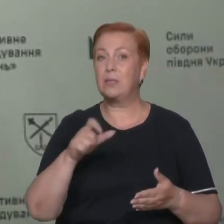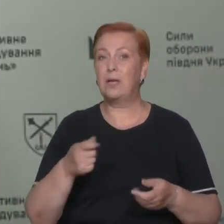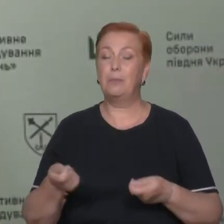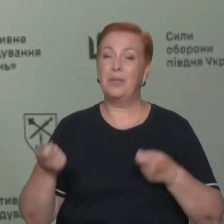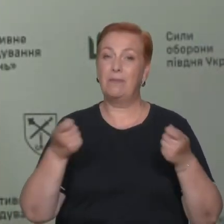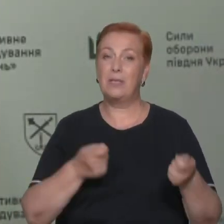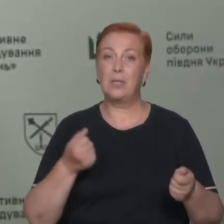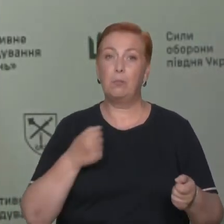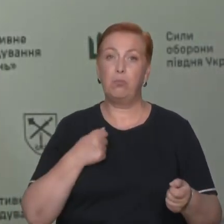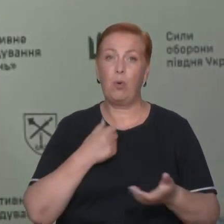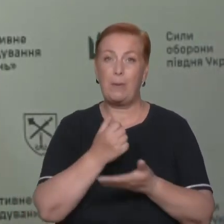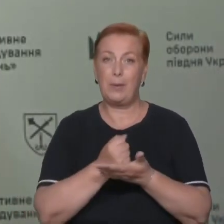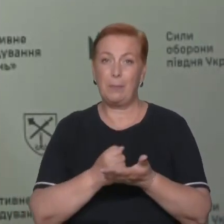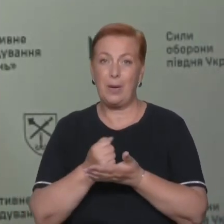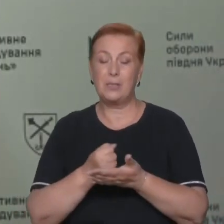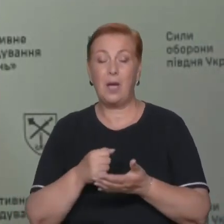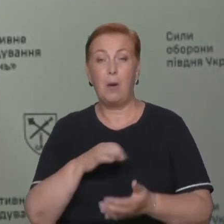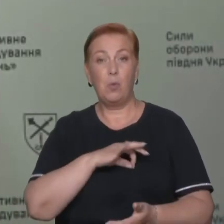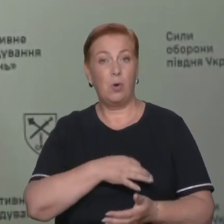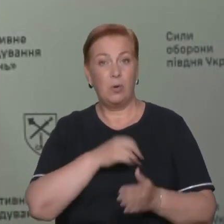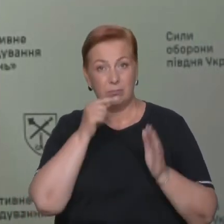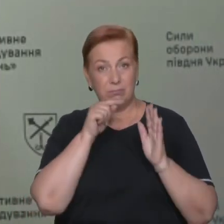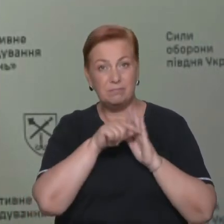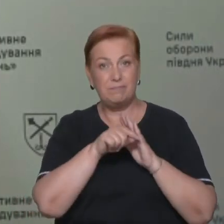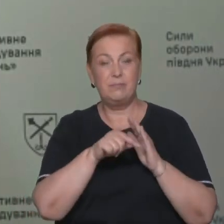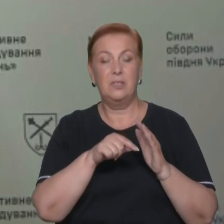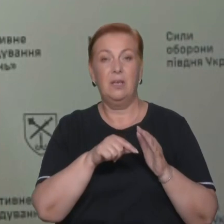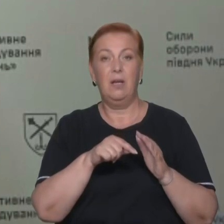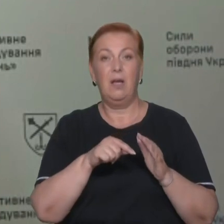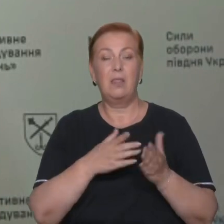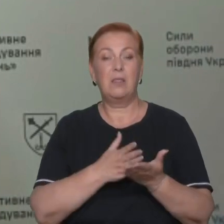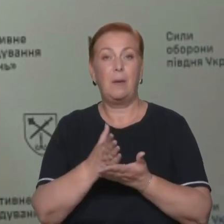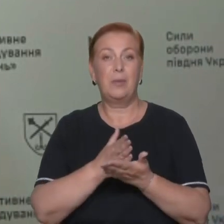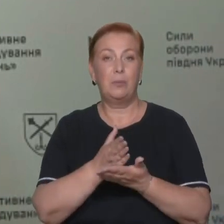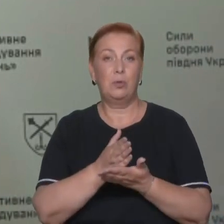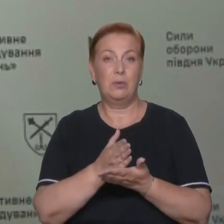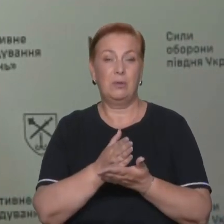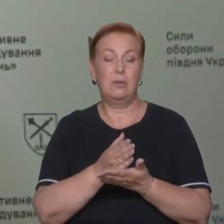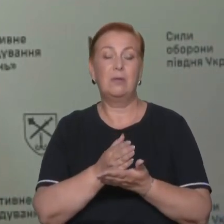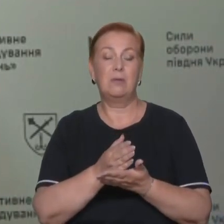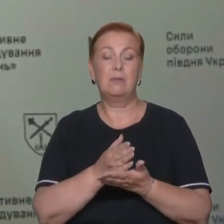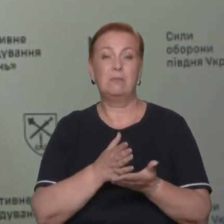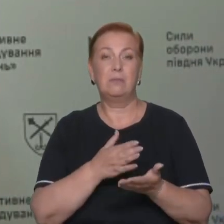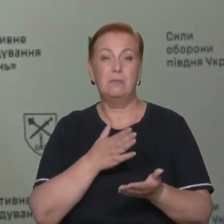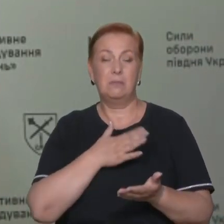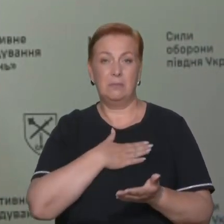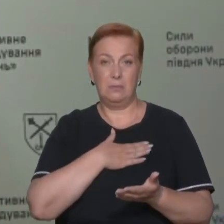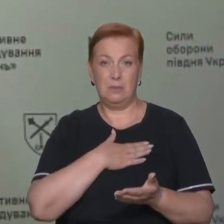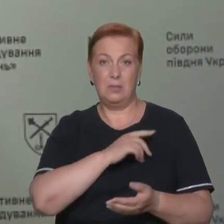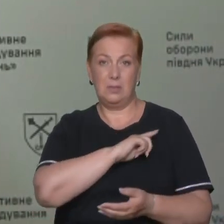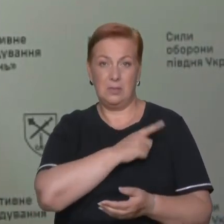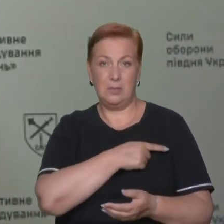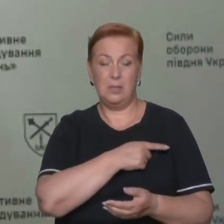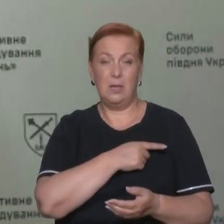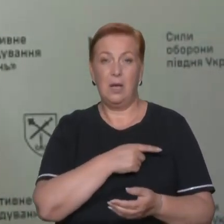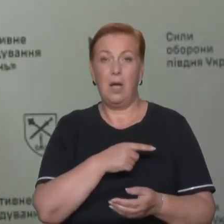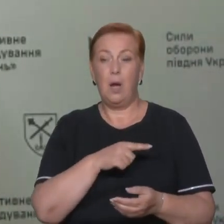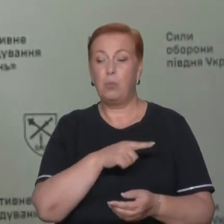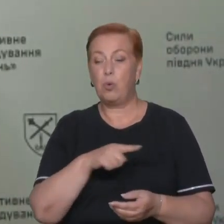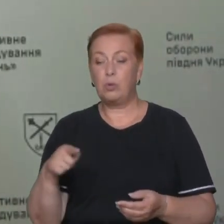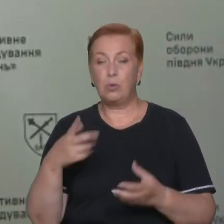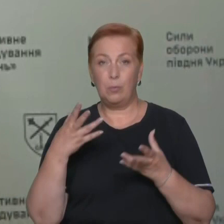просто розвідувати напрямок дій сил оборони. Протягом дня вони декілька разів намагалися здійснити